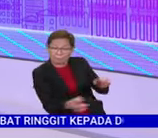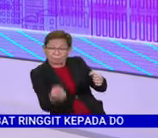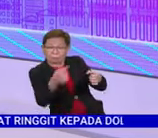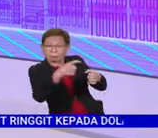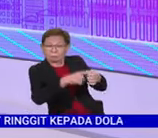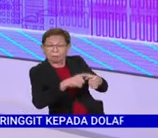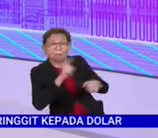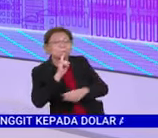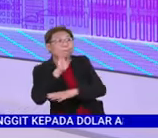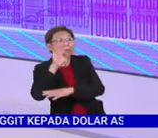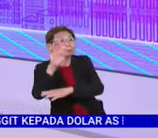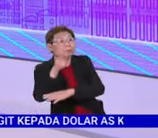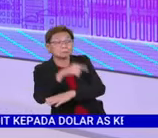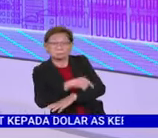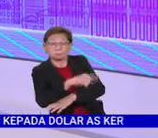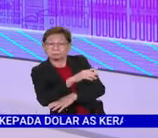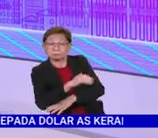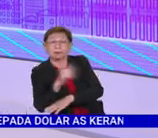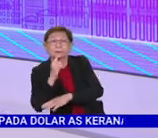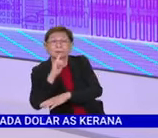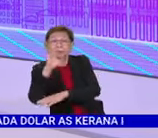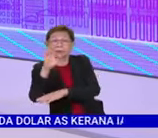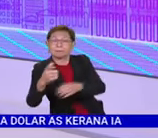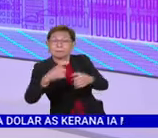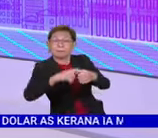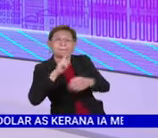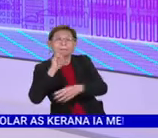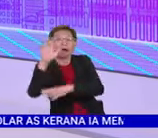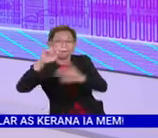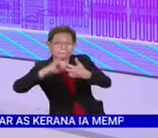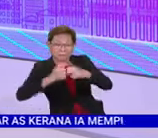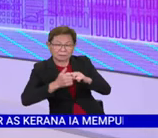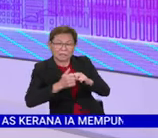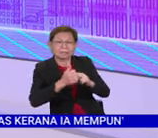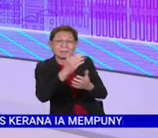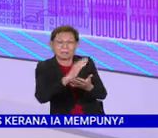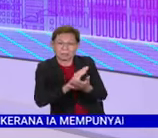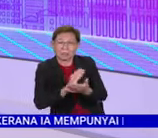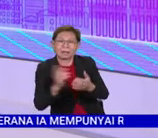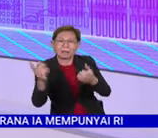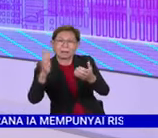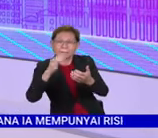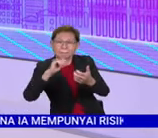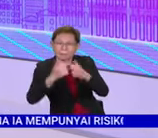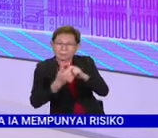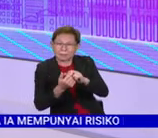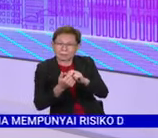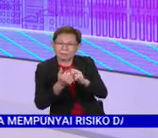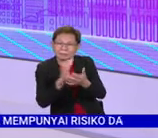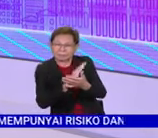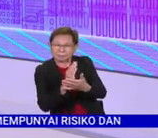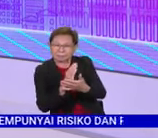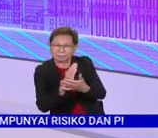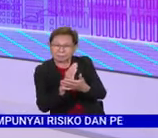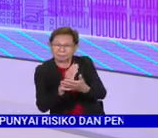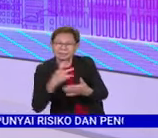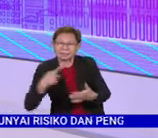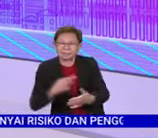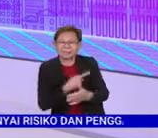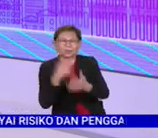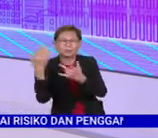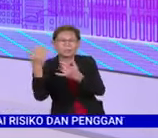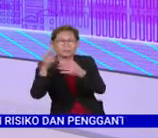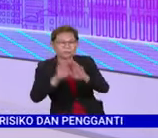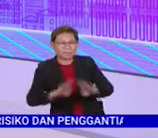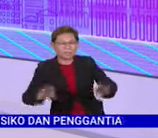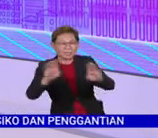mengenai perjanjian dan juga isu sementara berkenai... Baik, kita menanti